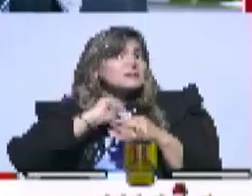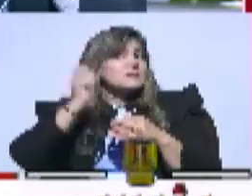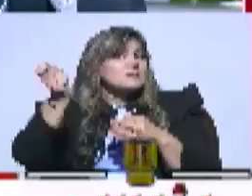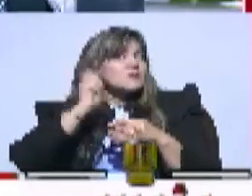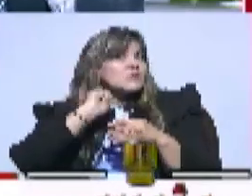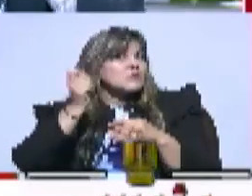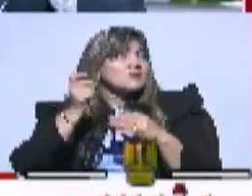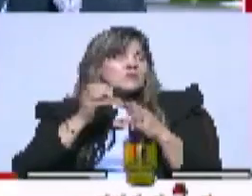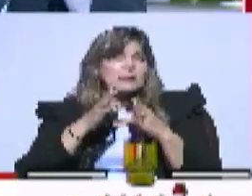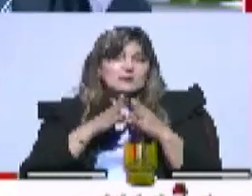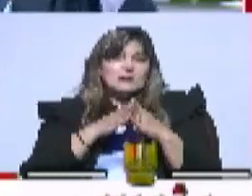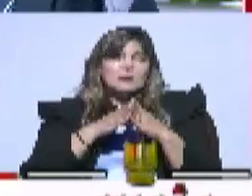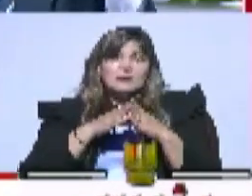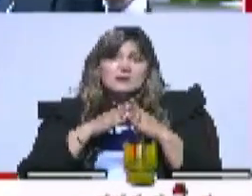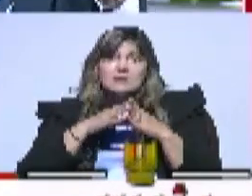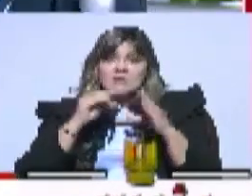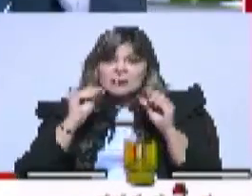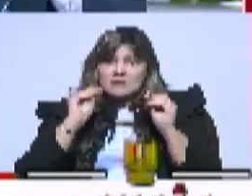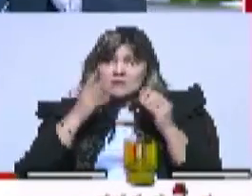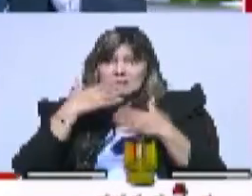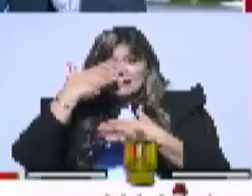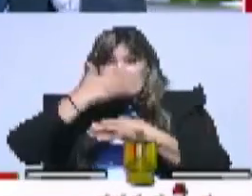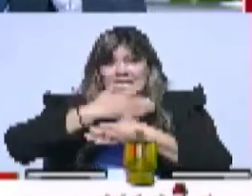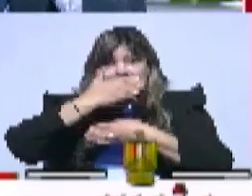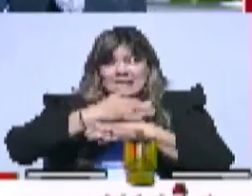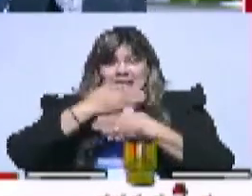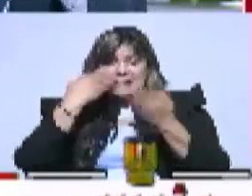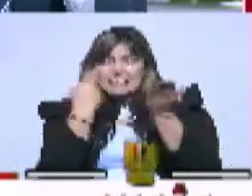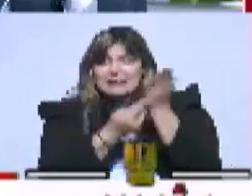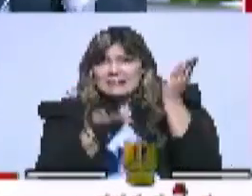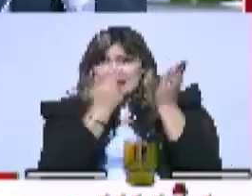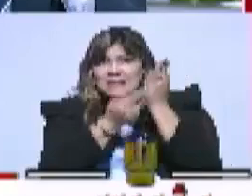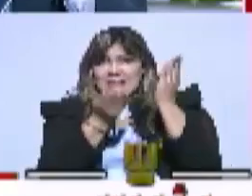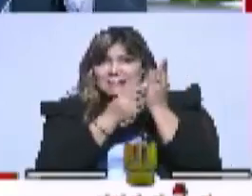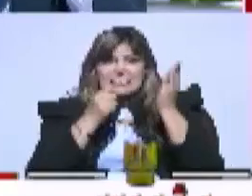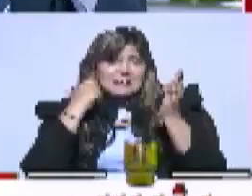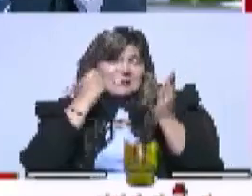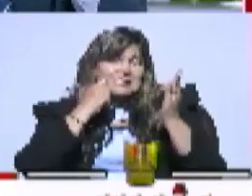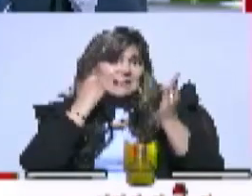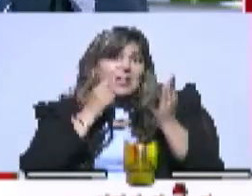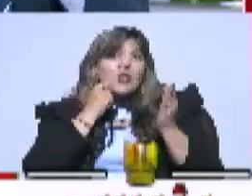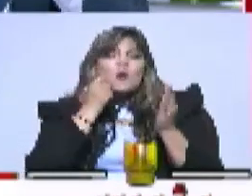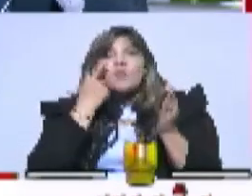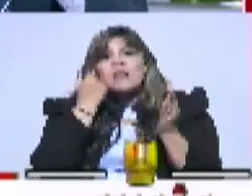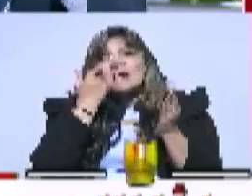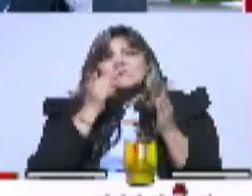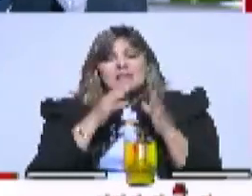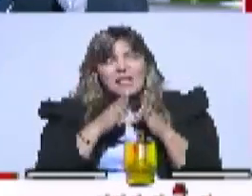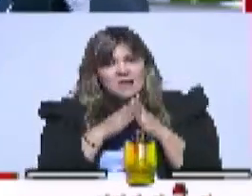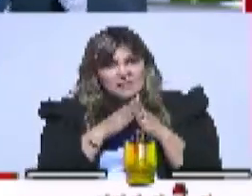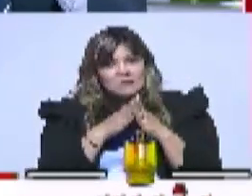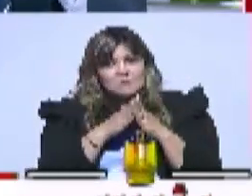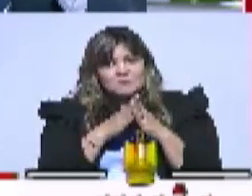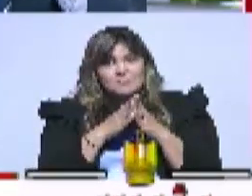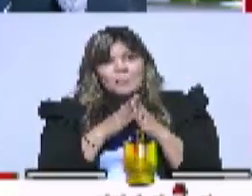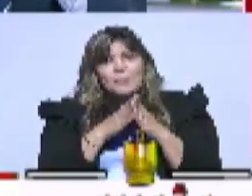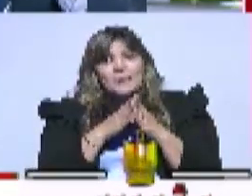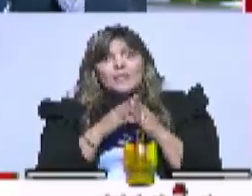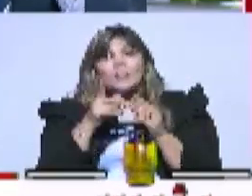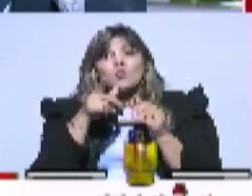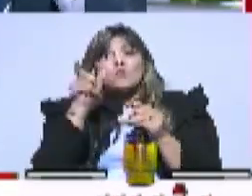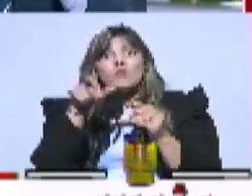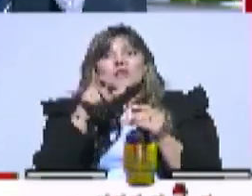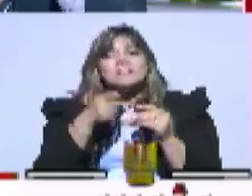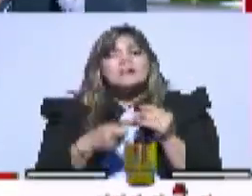انك تدهن الازاز باللون الازرق. كل ده عارفينه، وبالتالي دول اكتر